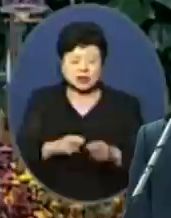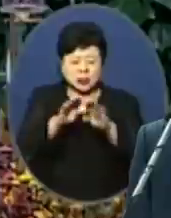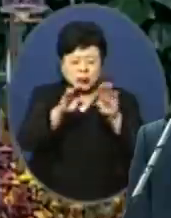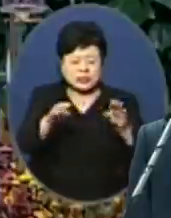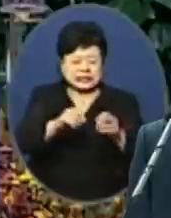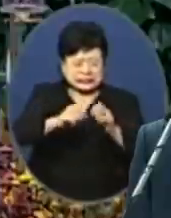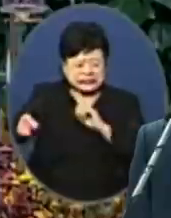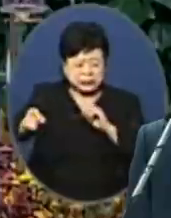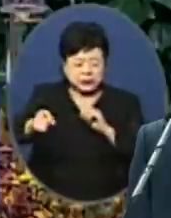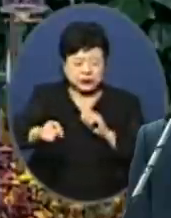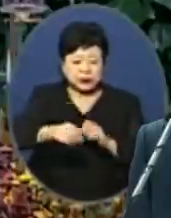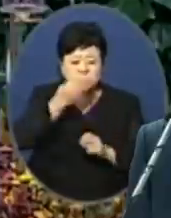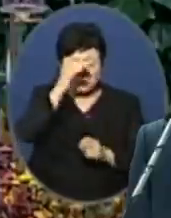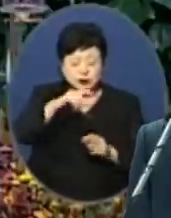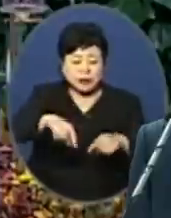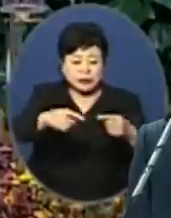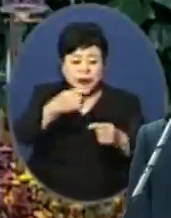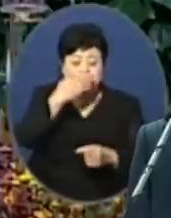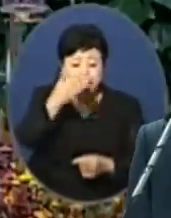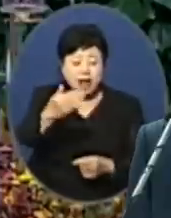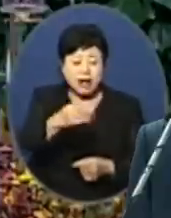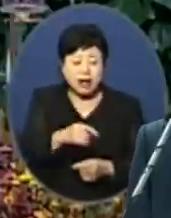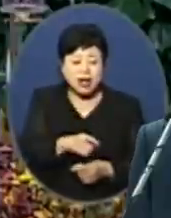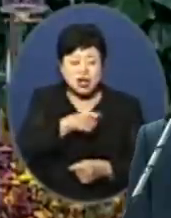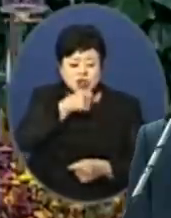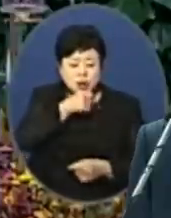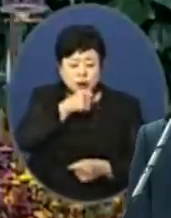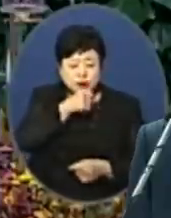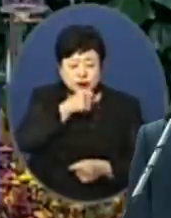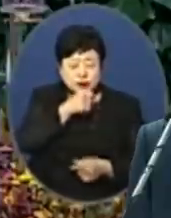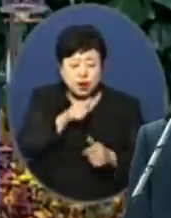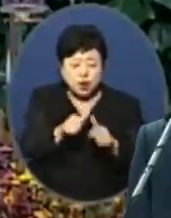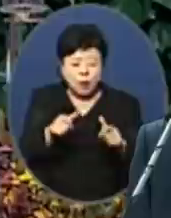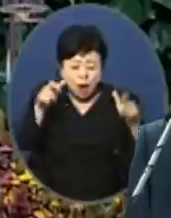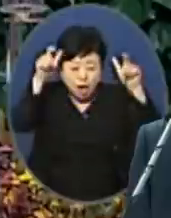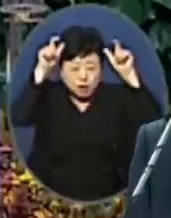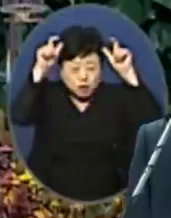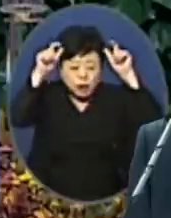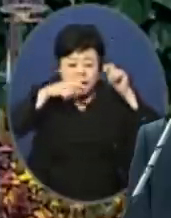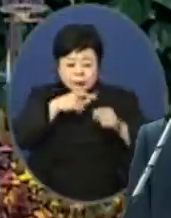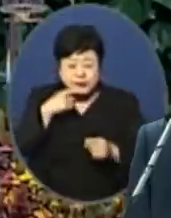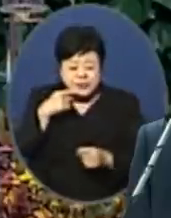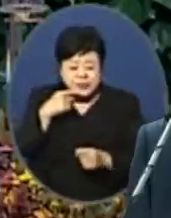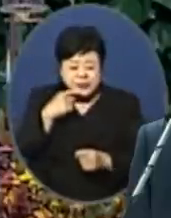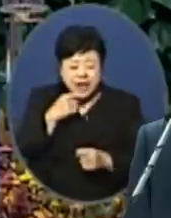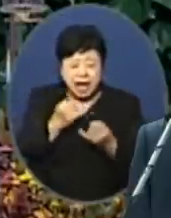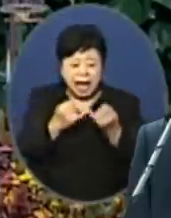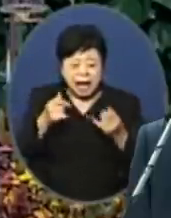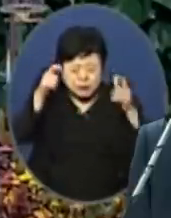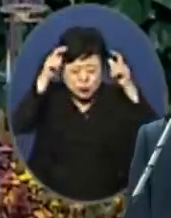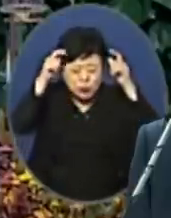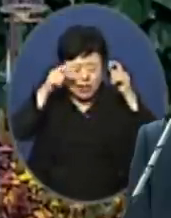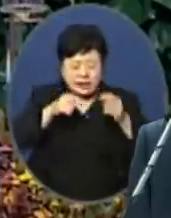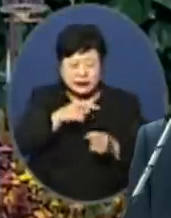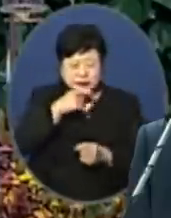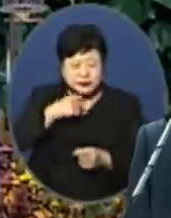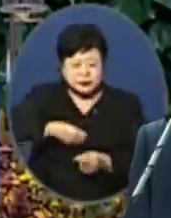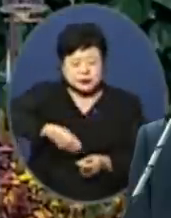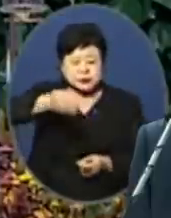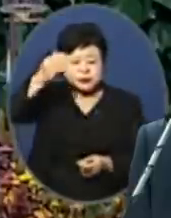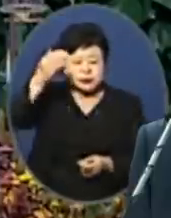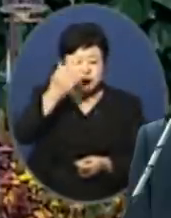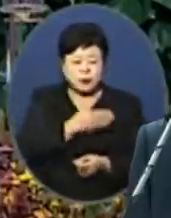성소에 들어갔었습니다. 염소와 황소의 피와 및 암송아지의 죄를 부정한 자에 뿌려 그 육체를 정결하게